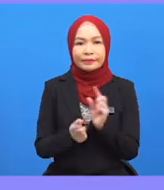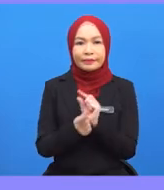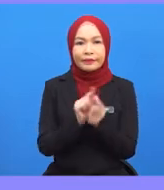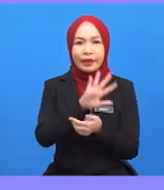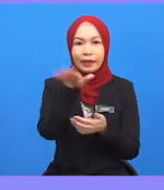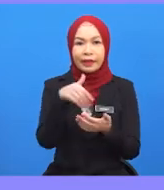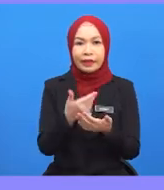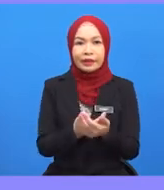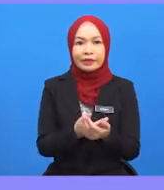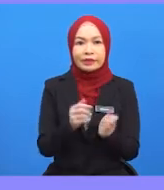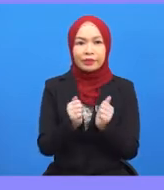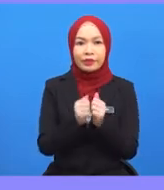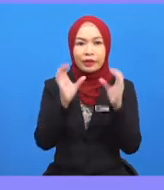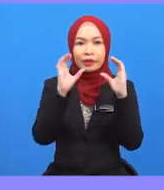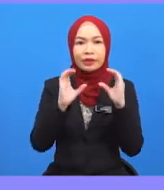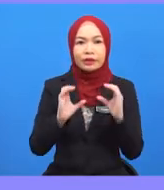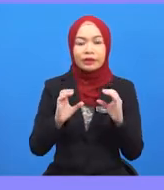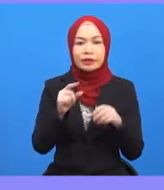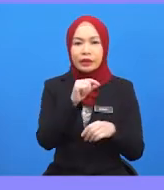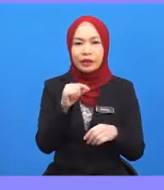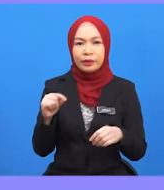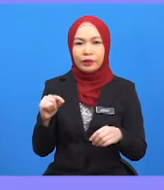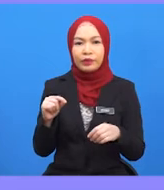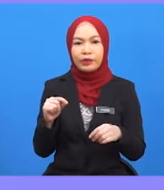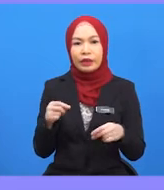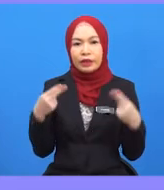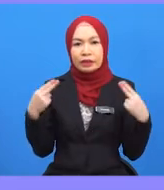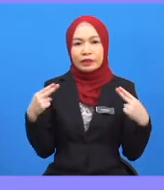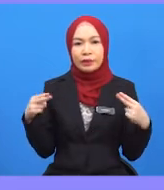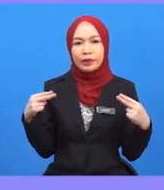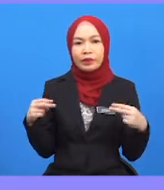Gantikan semua maklumat dalam formula penetralan.